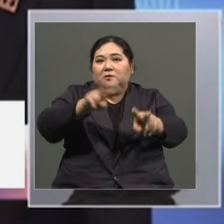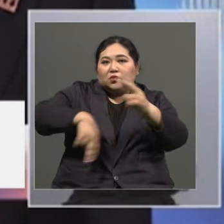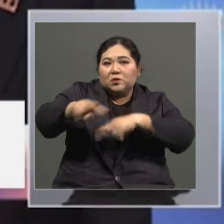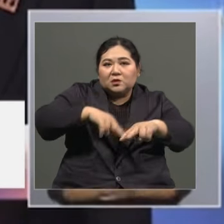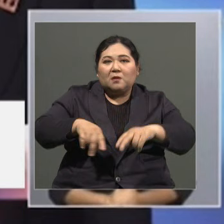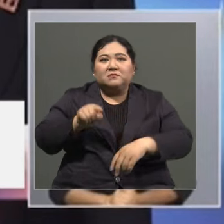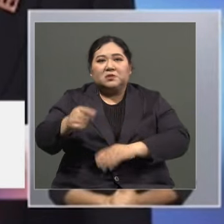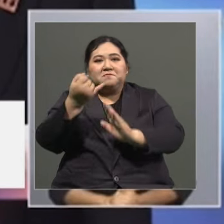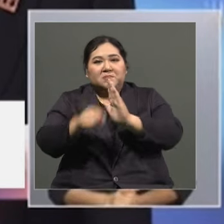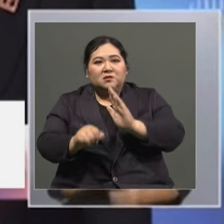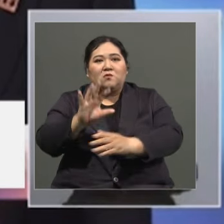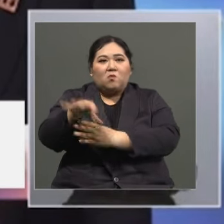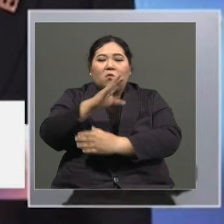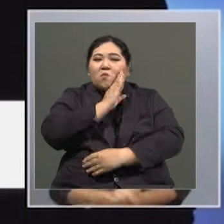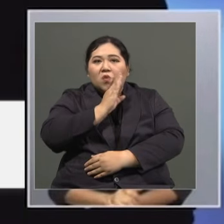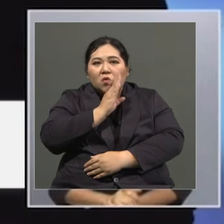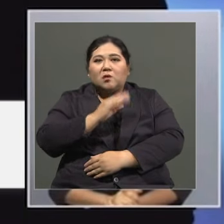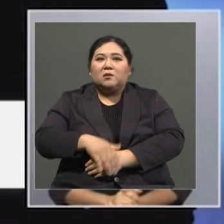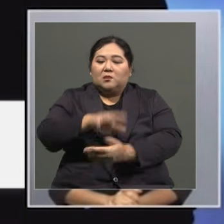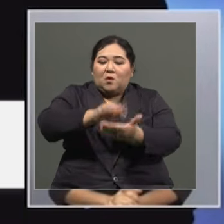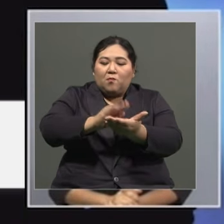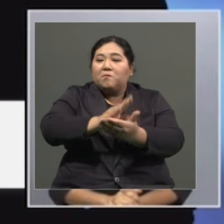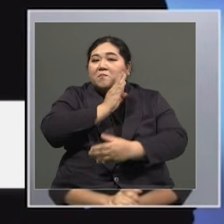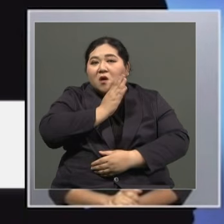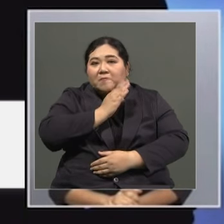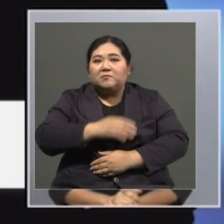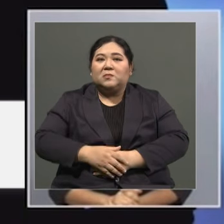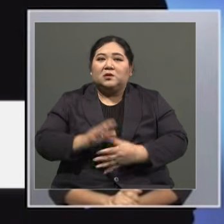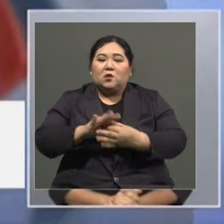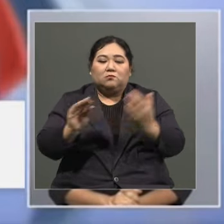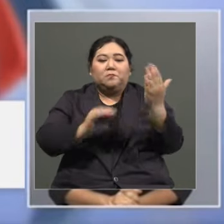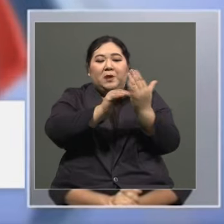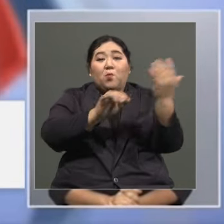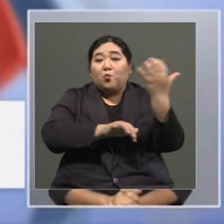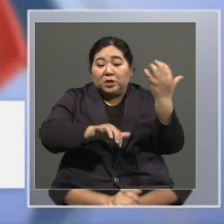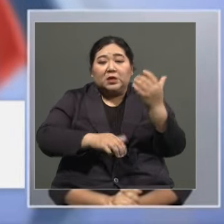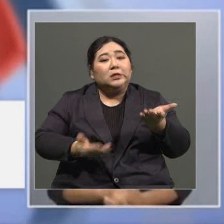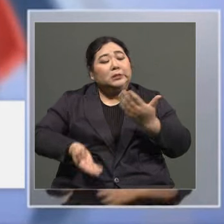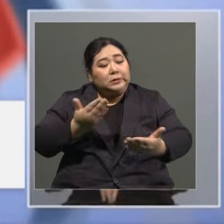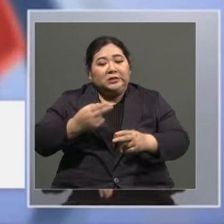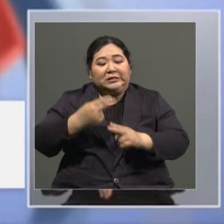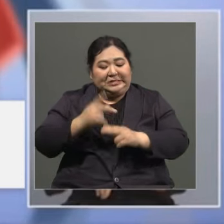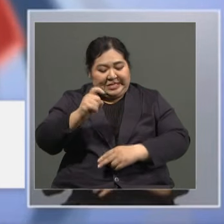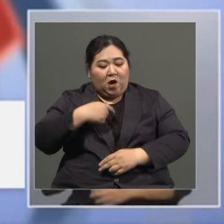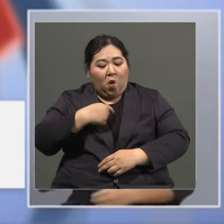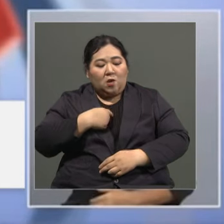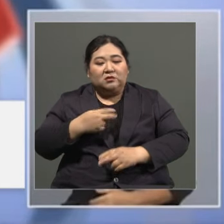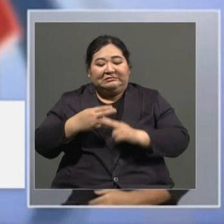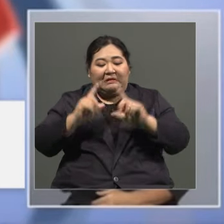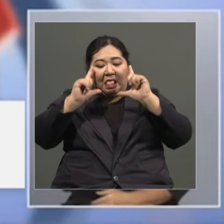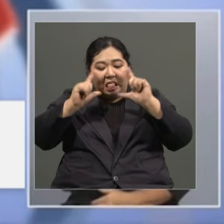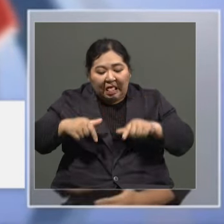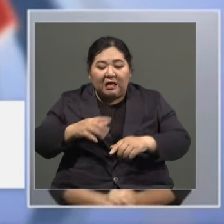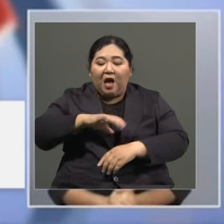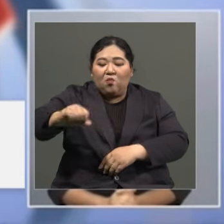เป็นการบิ่นประมาทเป็นการนำเข้าข้อมูลอันเป็นเทสเข้าสู่ระบบคอมพิวเตอร์หรือเป็นการนำเอาชื่อเสียงของตนไปใช้ในทางที่ถูกต้อง